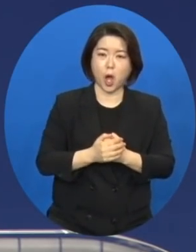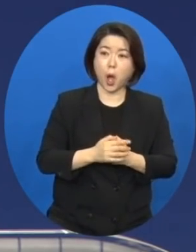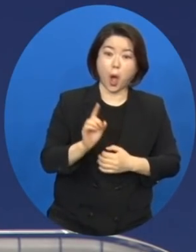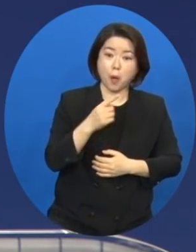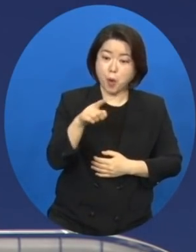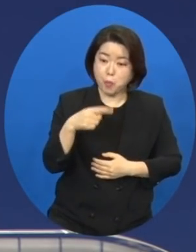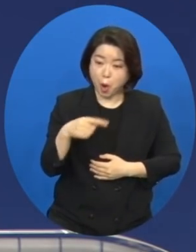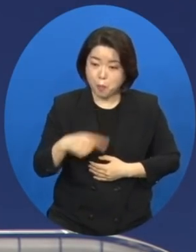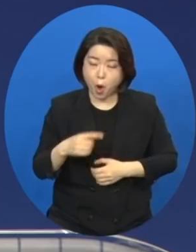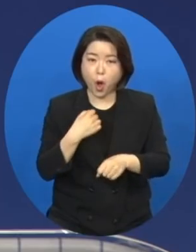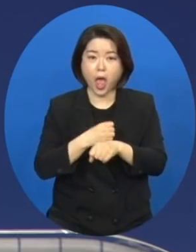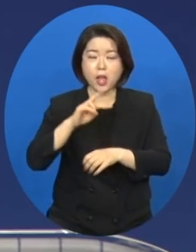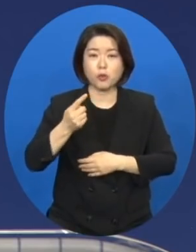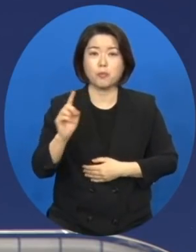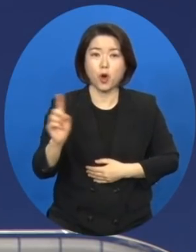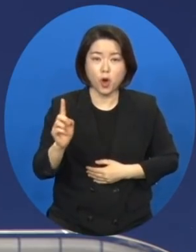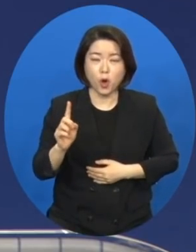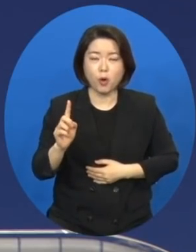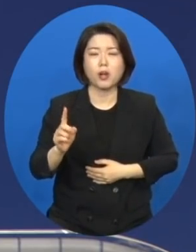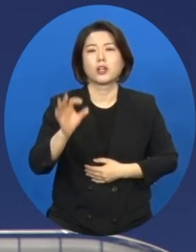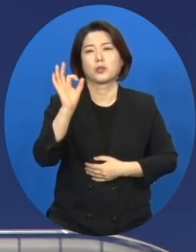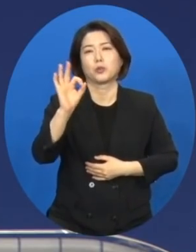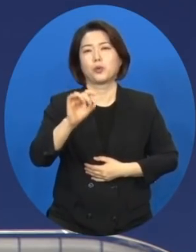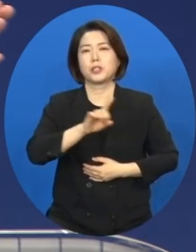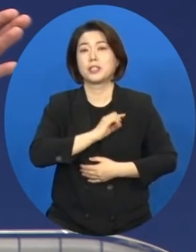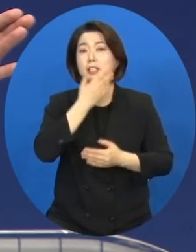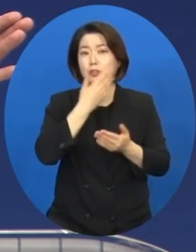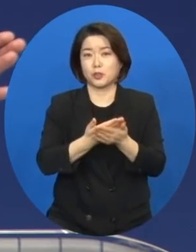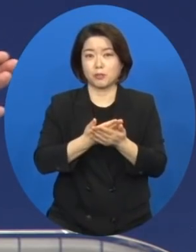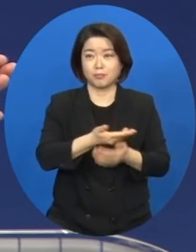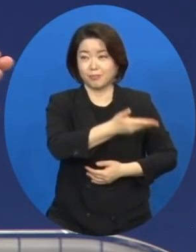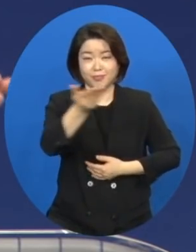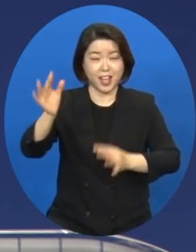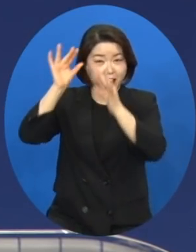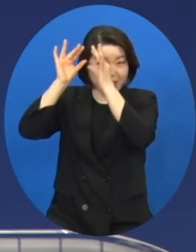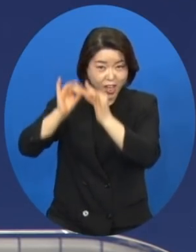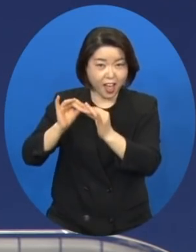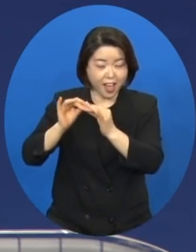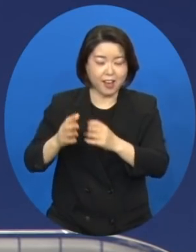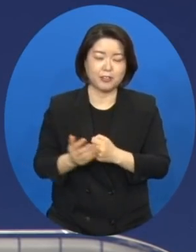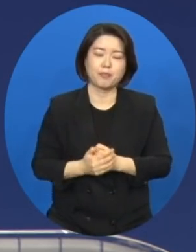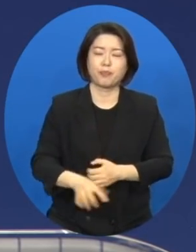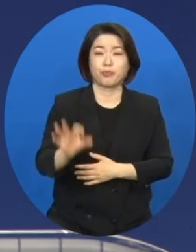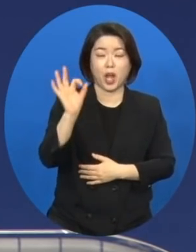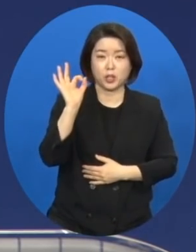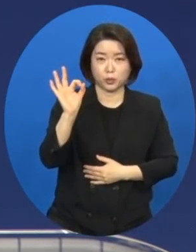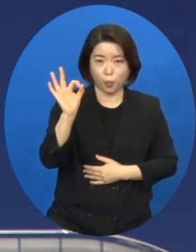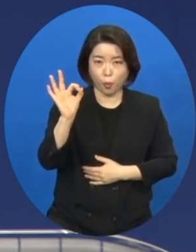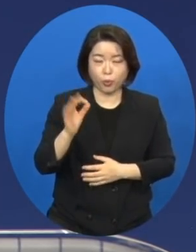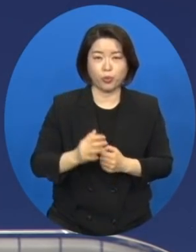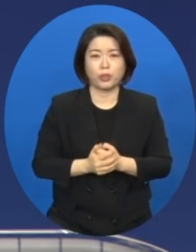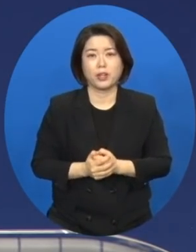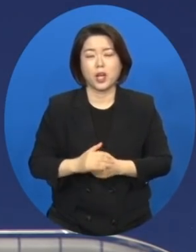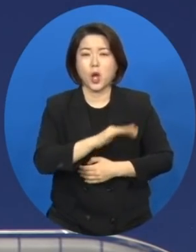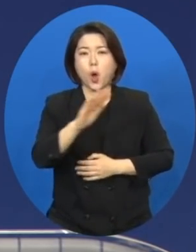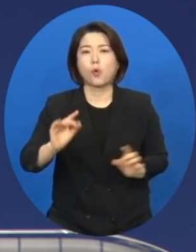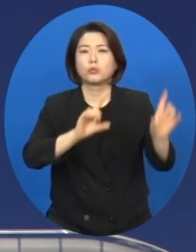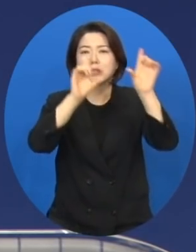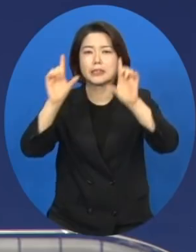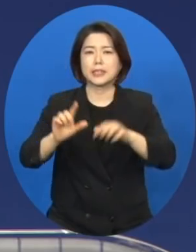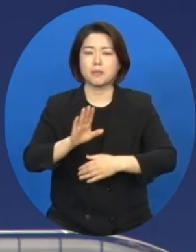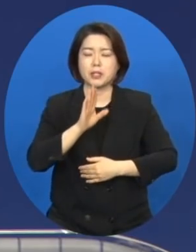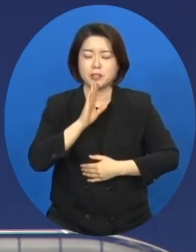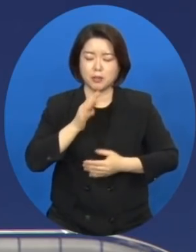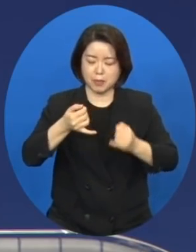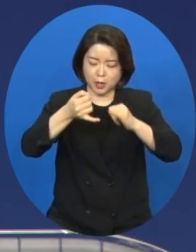제일은 머니라 하셨잖아요. 다 공감하셨잖아요. 여러분 돈이요 정말 우리 삶에 정말